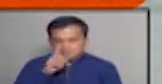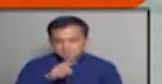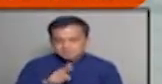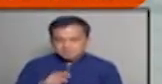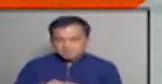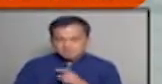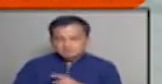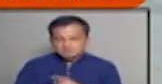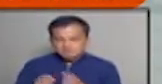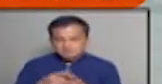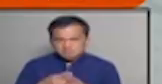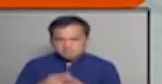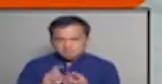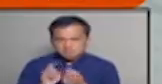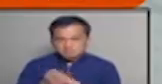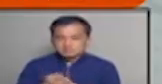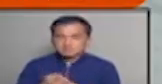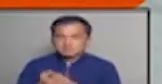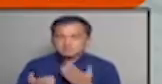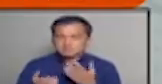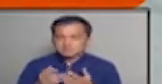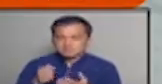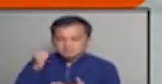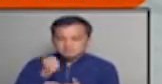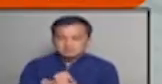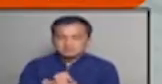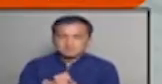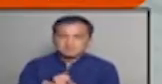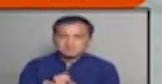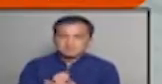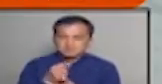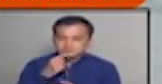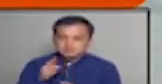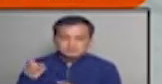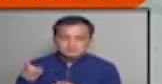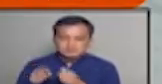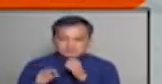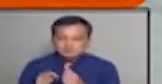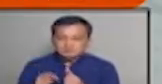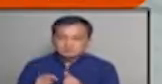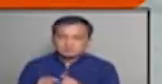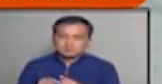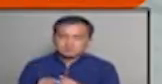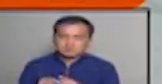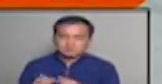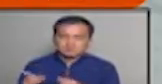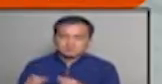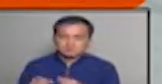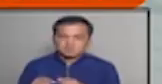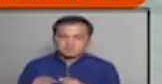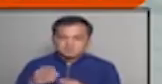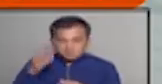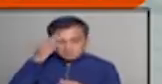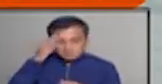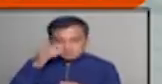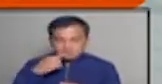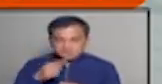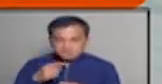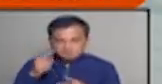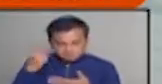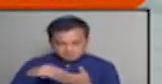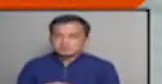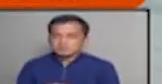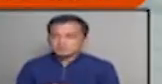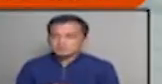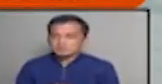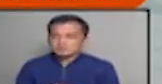kung napalitan niya yung dry seal, yung sabi niya, hindi naman daw. So, pamalalaman po natin pag pina-examine po